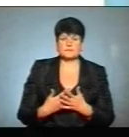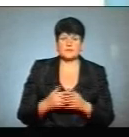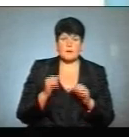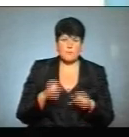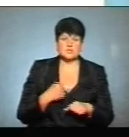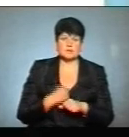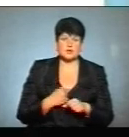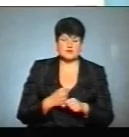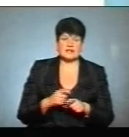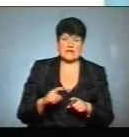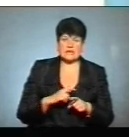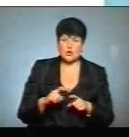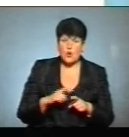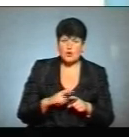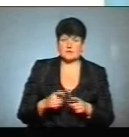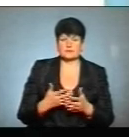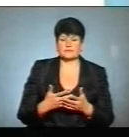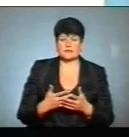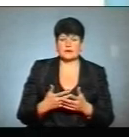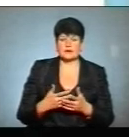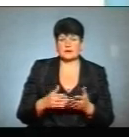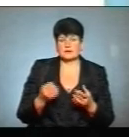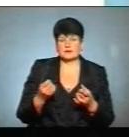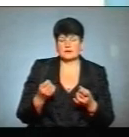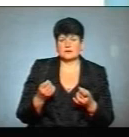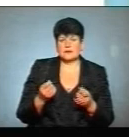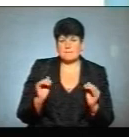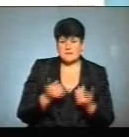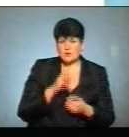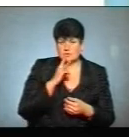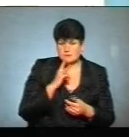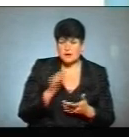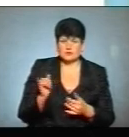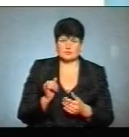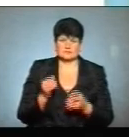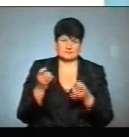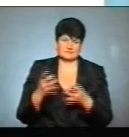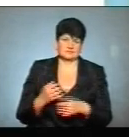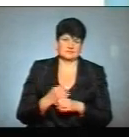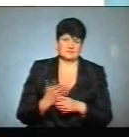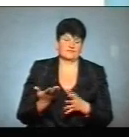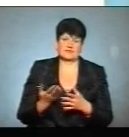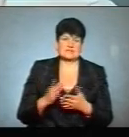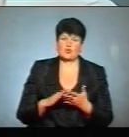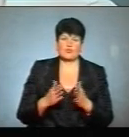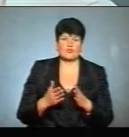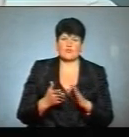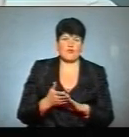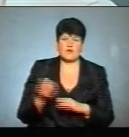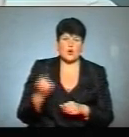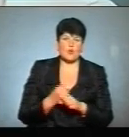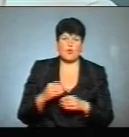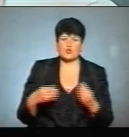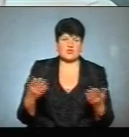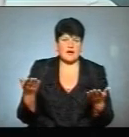працювати там токар на мінімальну зарплату і підсобний робітник, це вже умова роботодавця. Тобто роботодавці